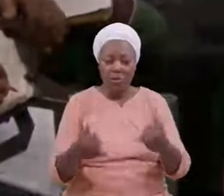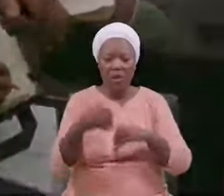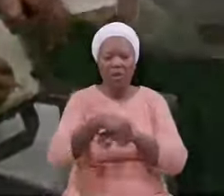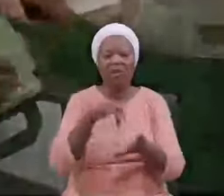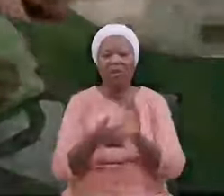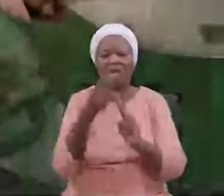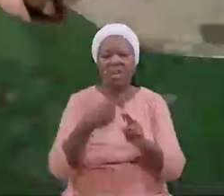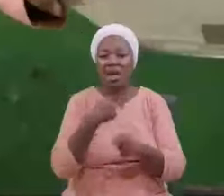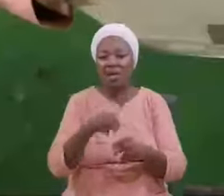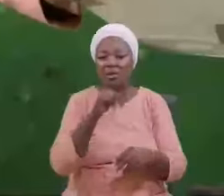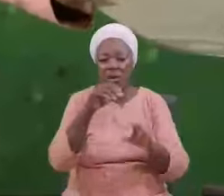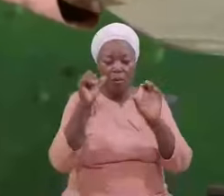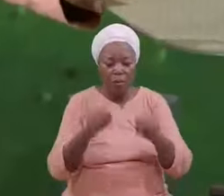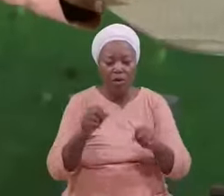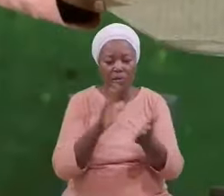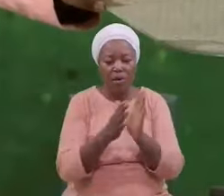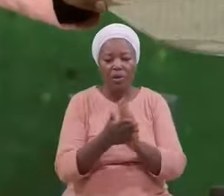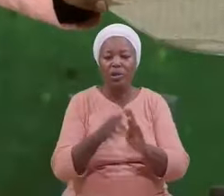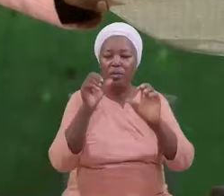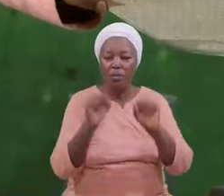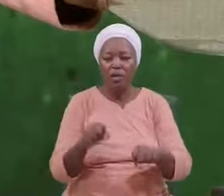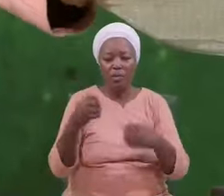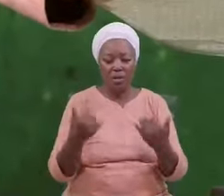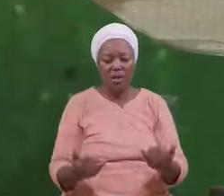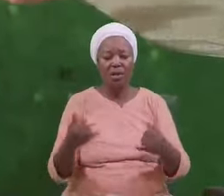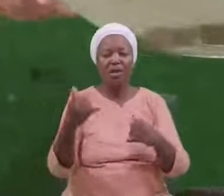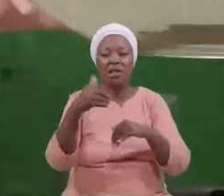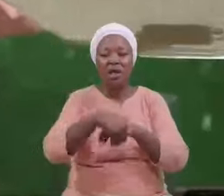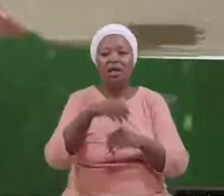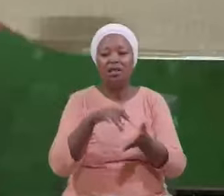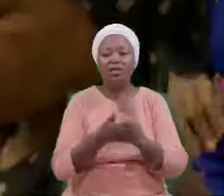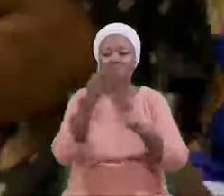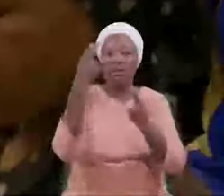l'impossible deviendra possible ce soir au nom de Jésus-Christ.